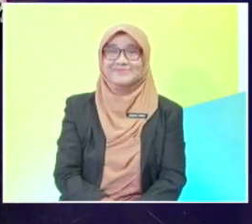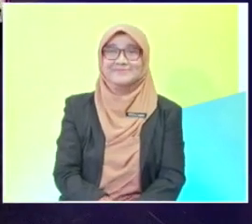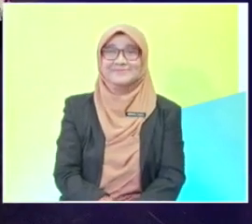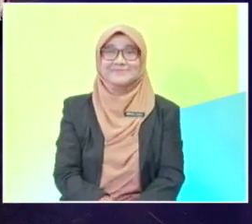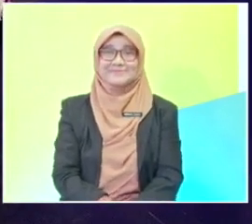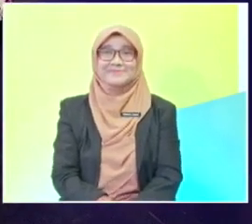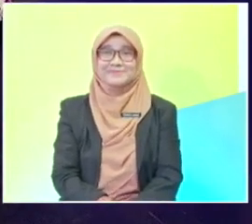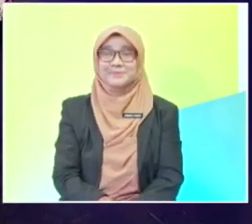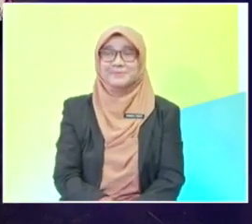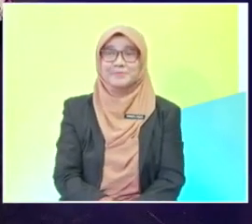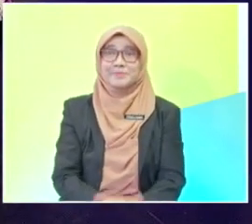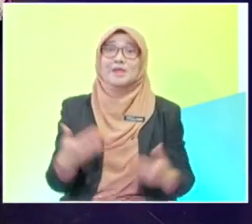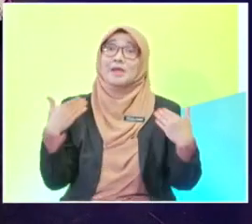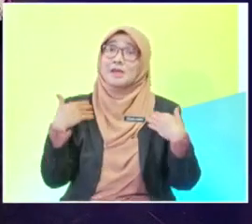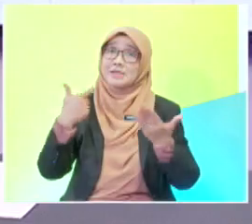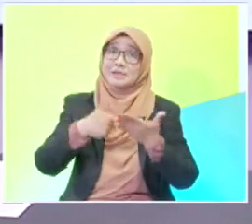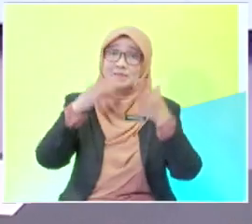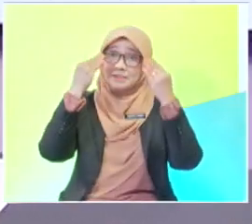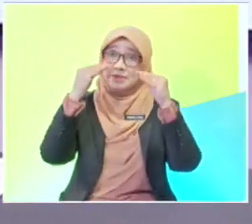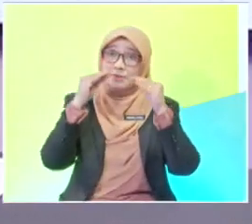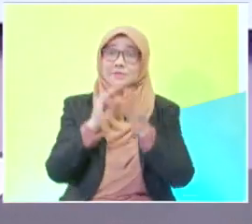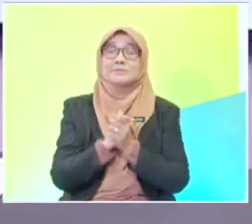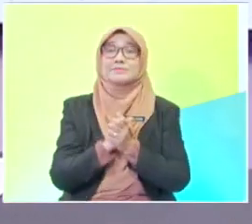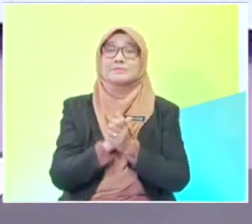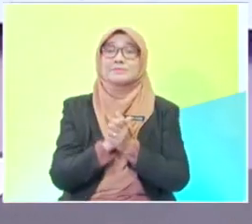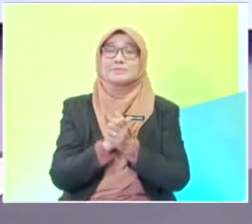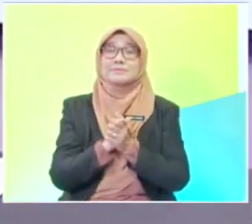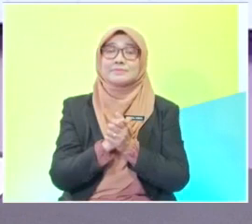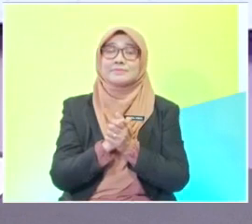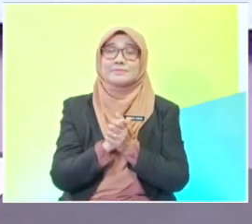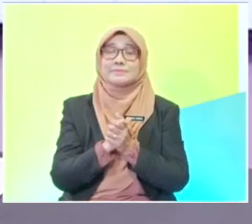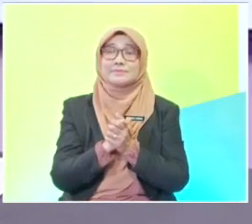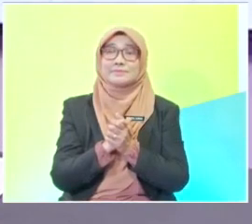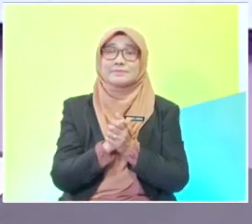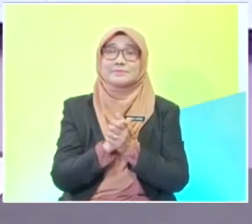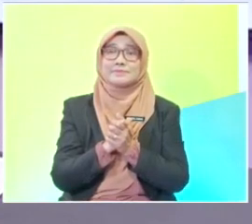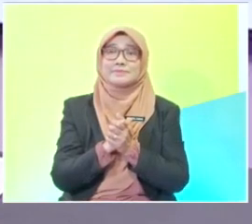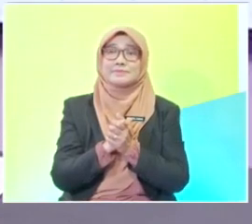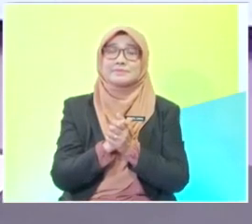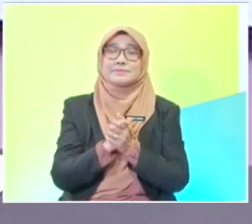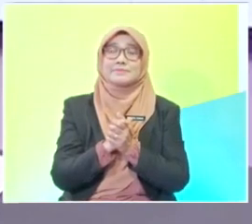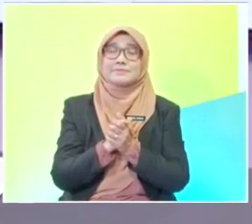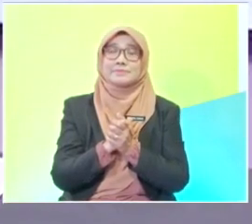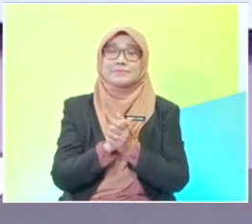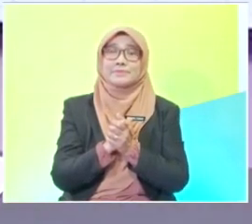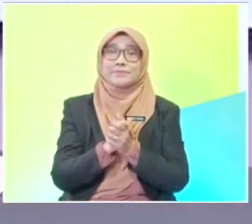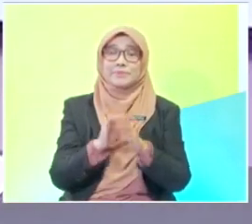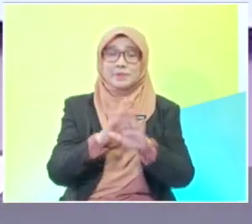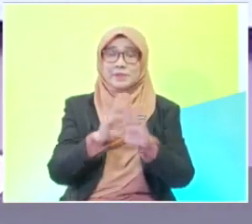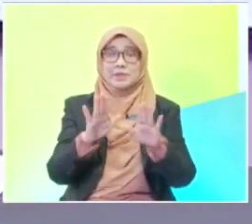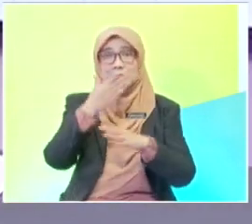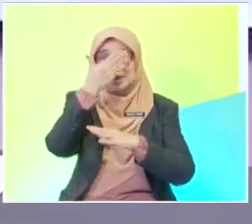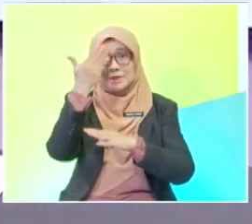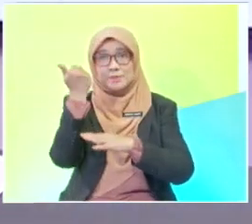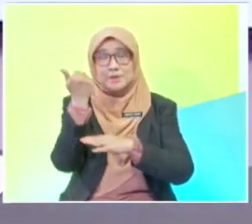InsyaAllah, cikgu. Baiklah, cikgu. Ada lagi yang cikgu ingin kongsi ke? Mengenai keimunan badan atau antibody, antigen di sini? Jadi jangan lupa kita